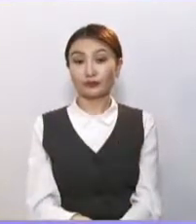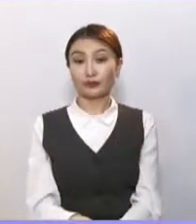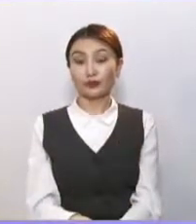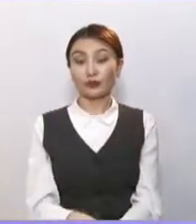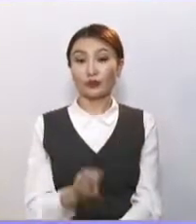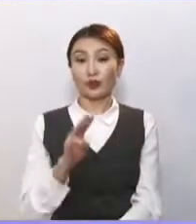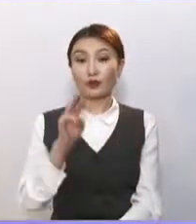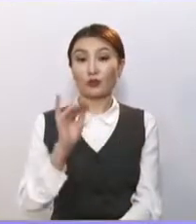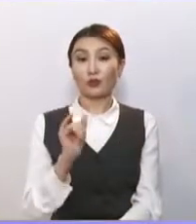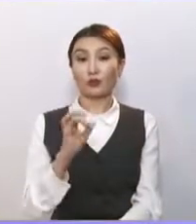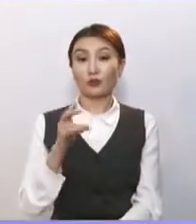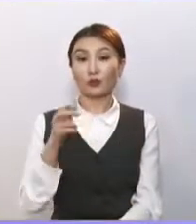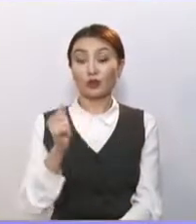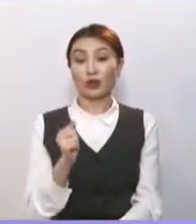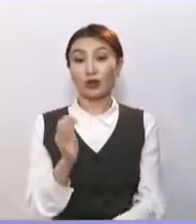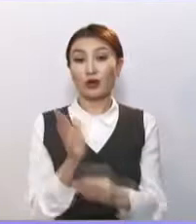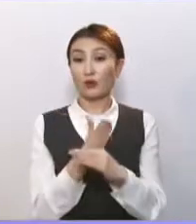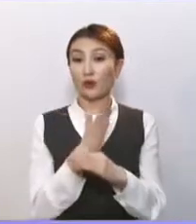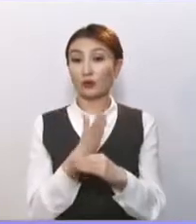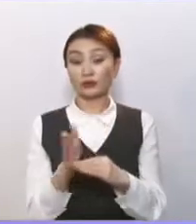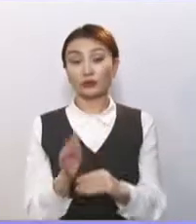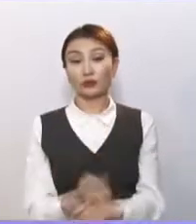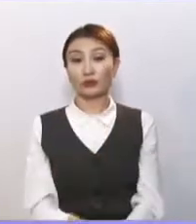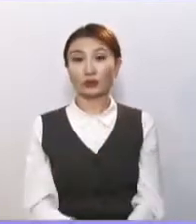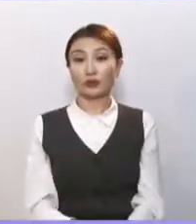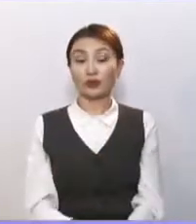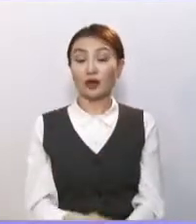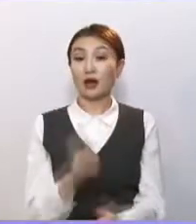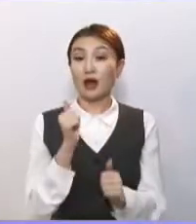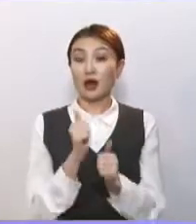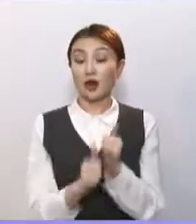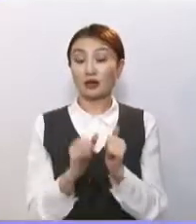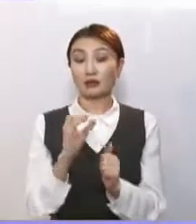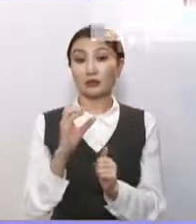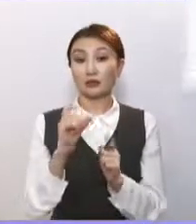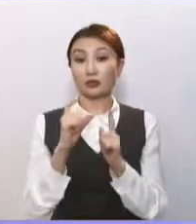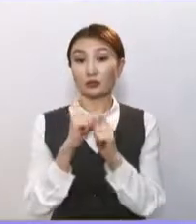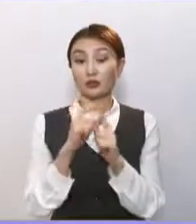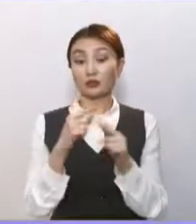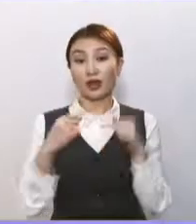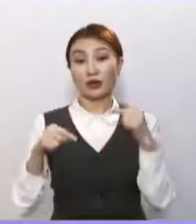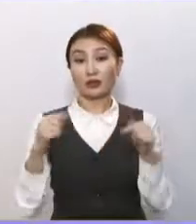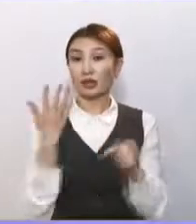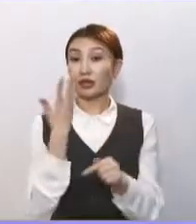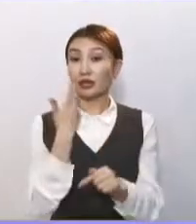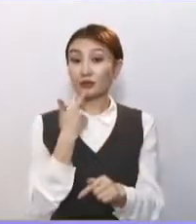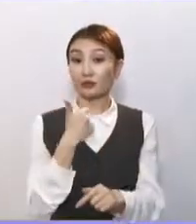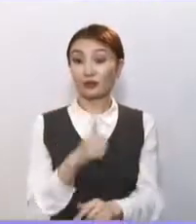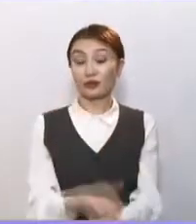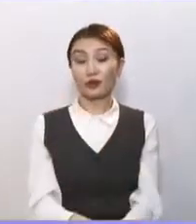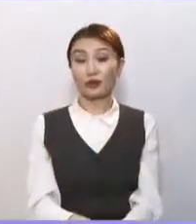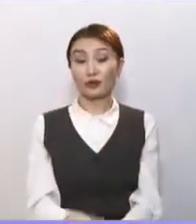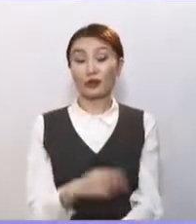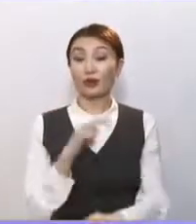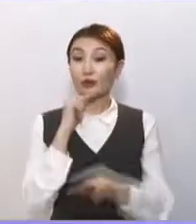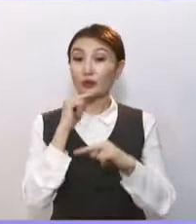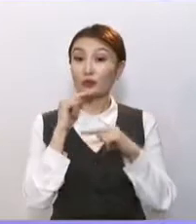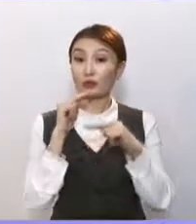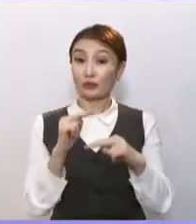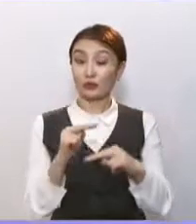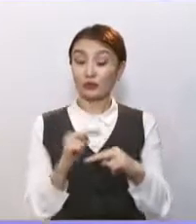Муунга бөлүнгөн сөздөр берилген. Ар бир сөз ар кандай түстө көңүл